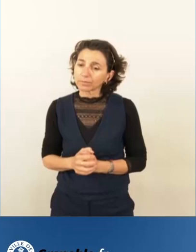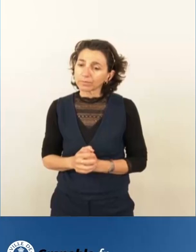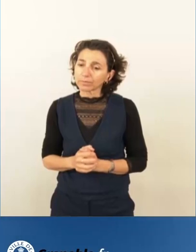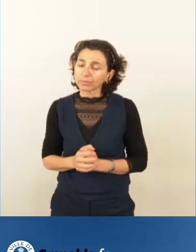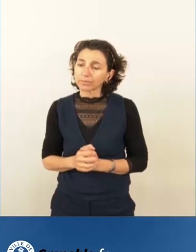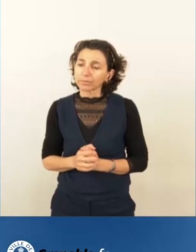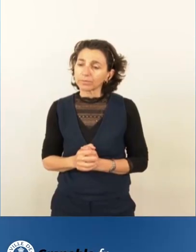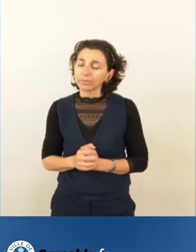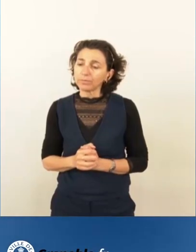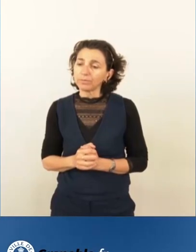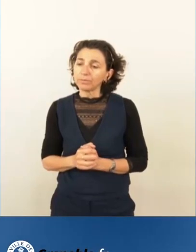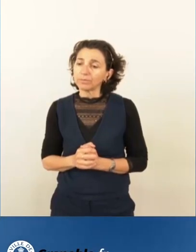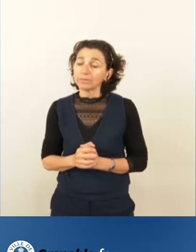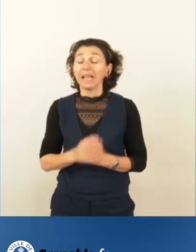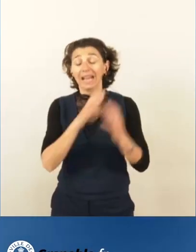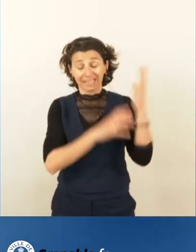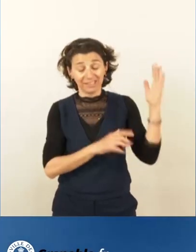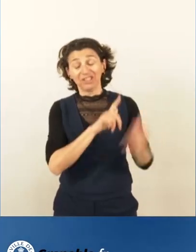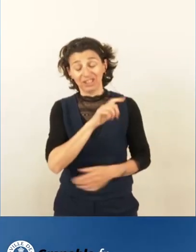contre la liste GECK